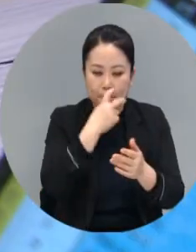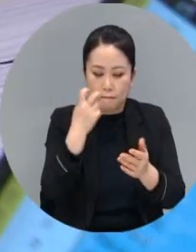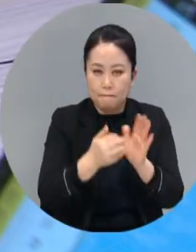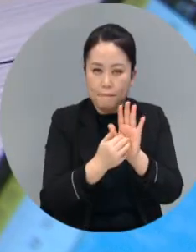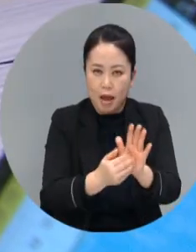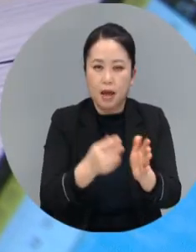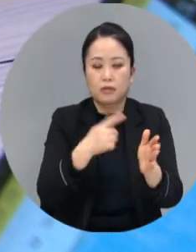받았습니다